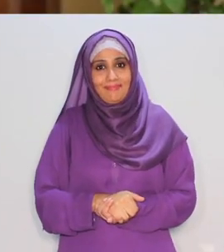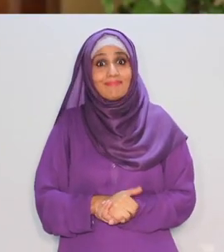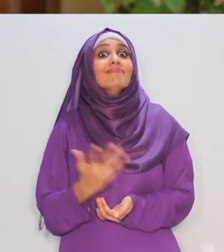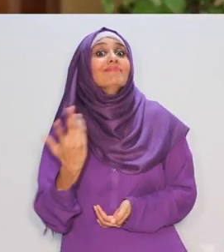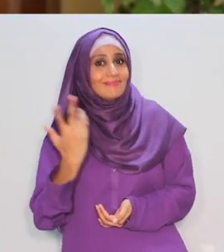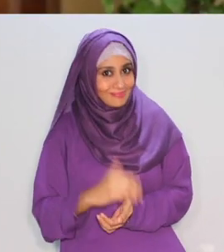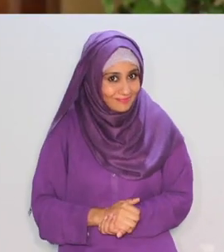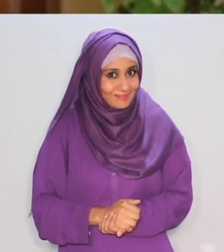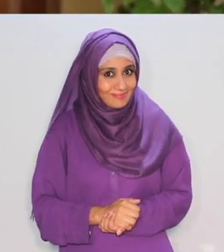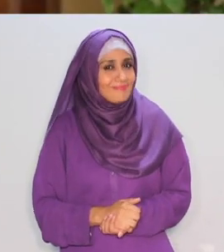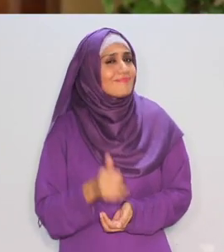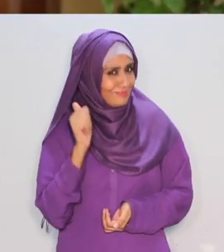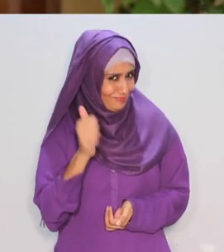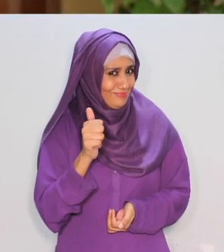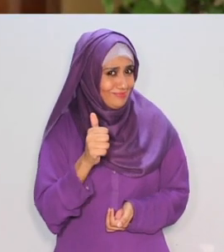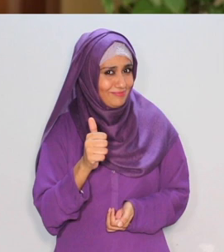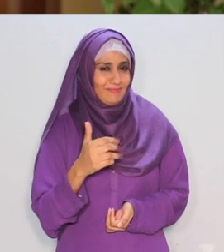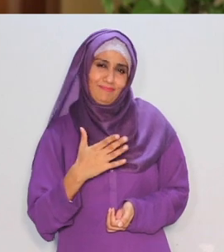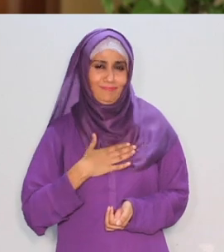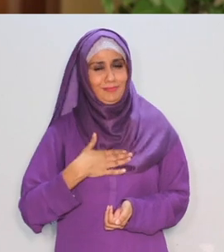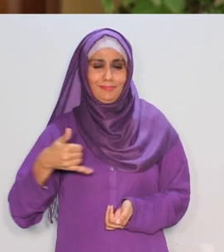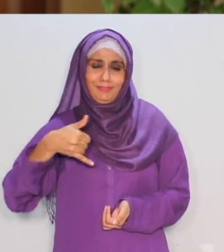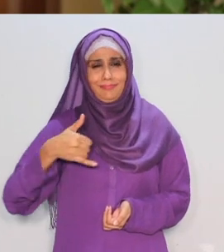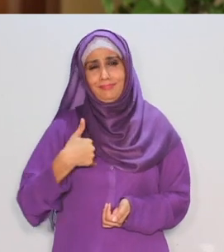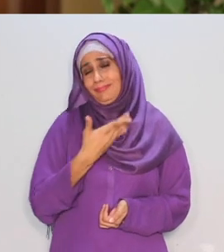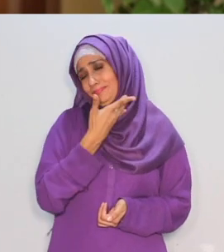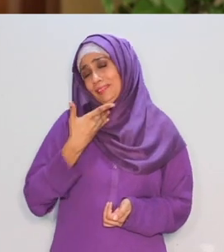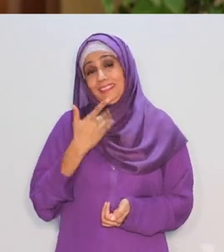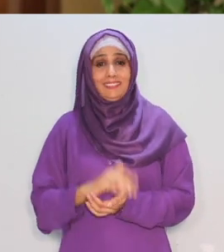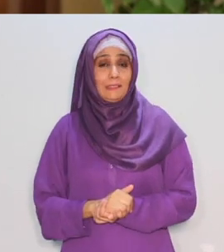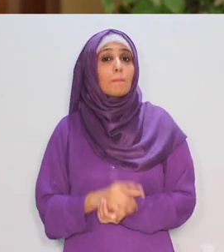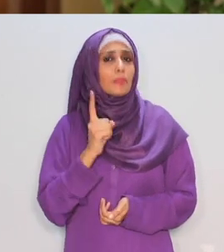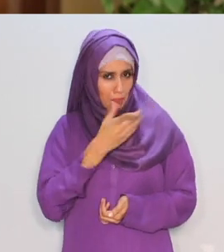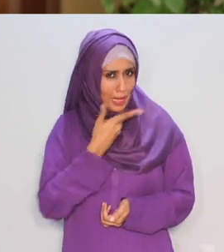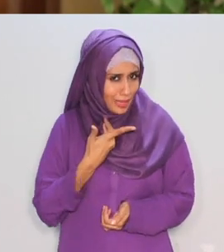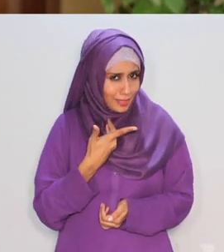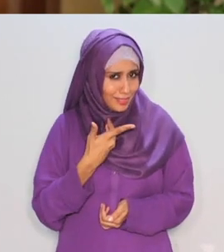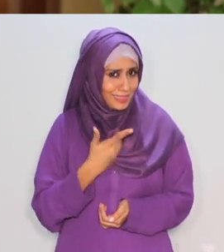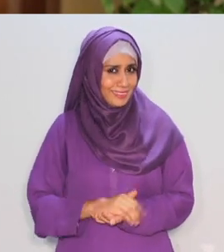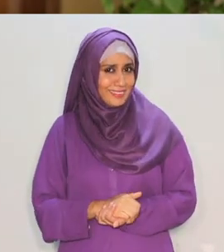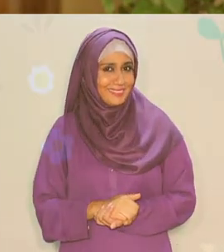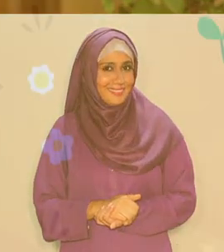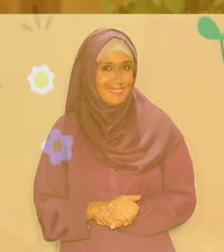कैसी, अच्छी ना, मुझे तो छोटू बड़ा ही क्यूट लगता है, आपको कैसा लगा?